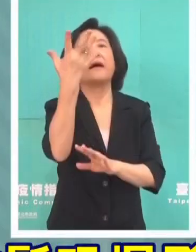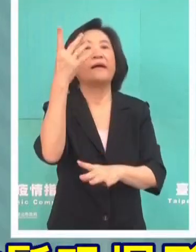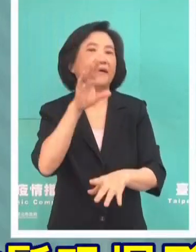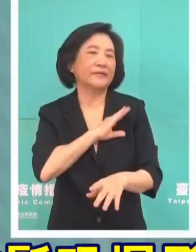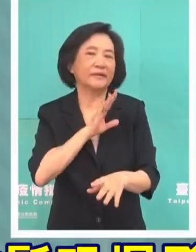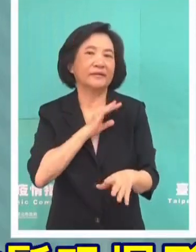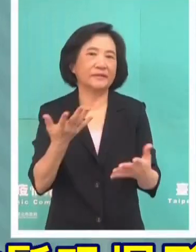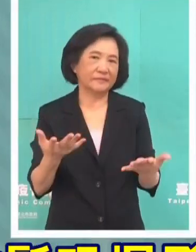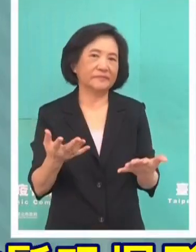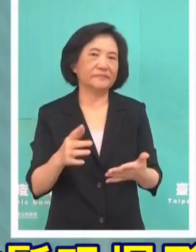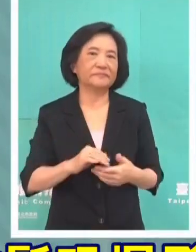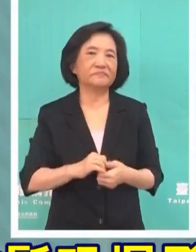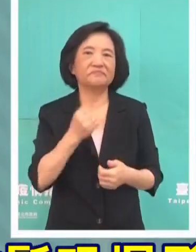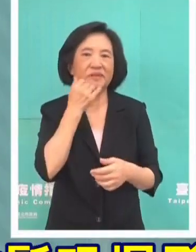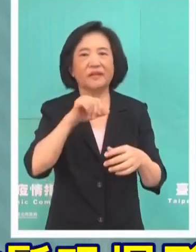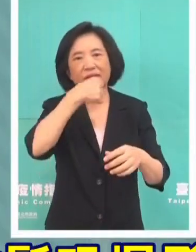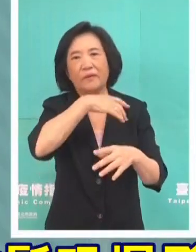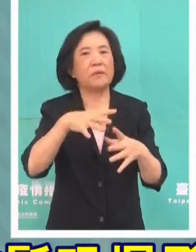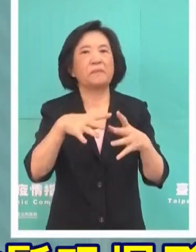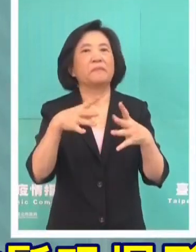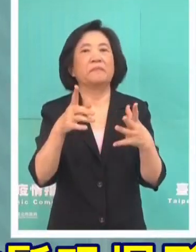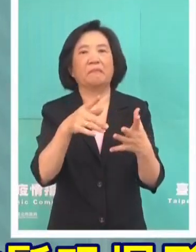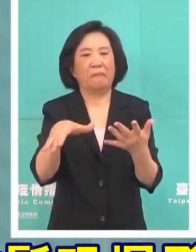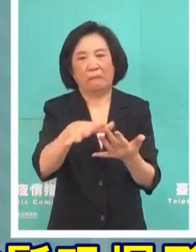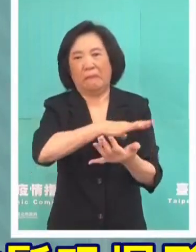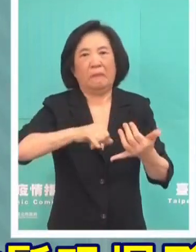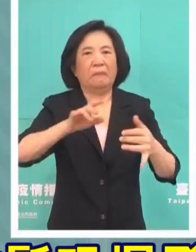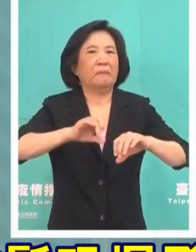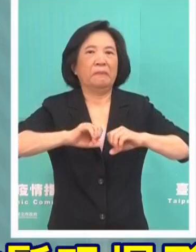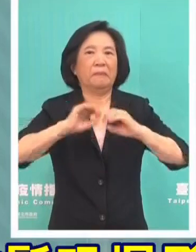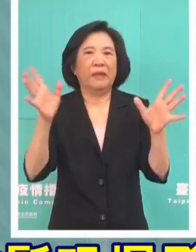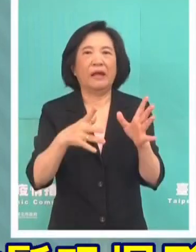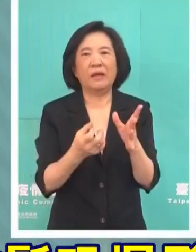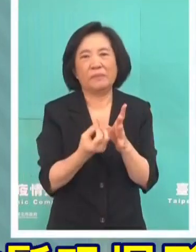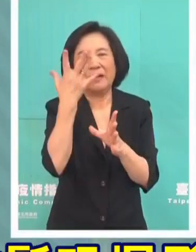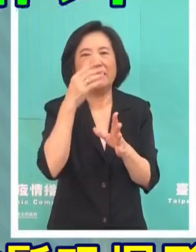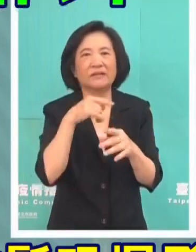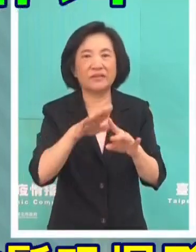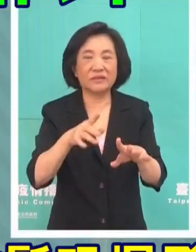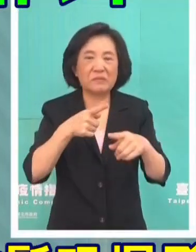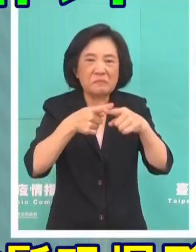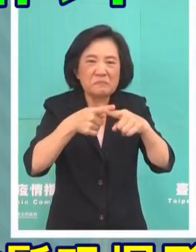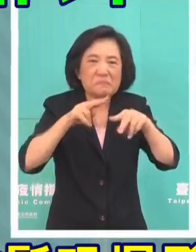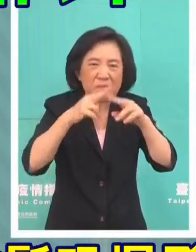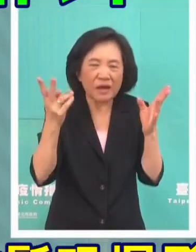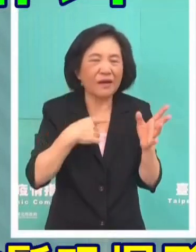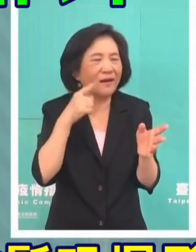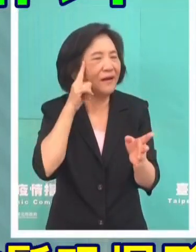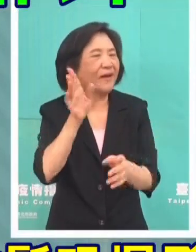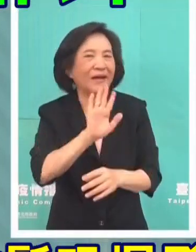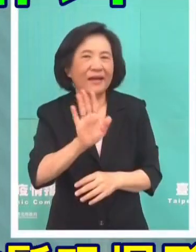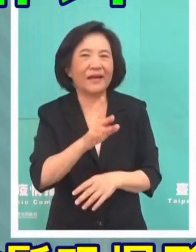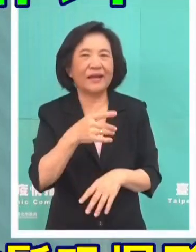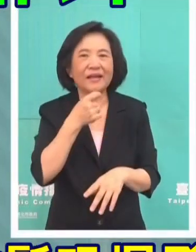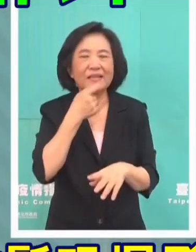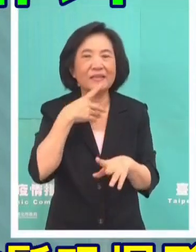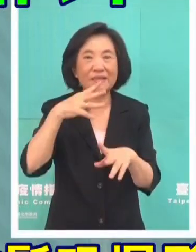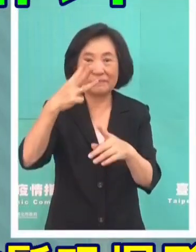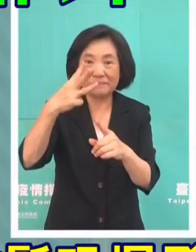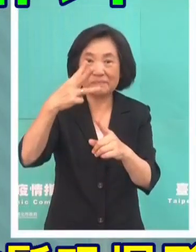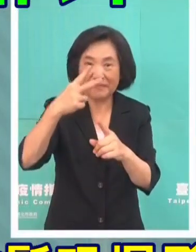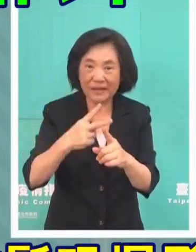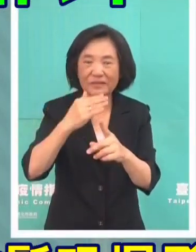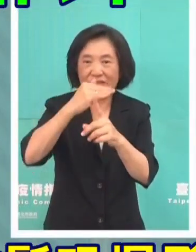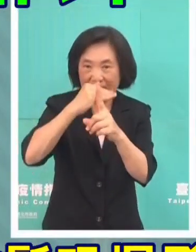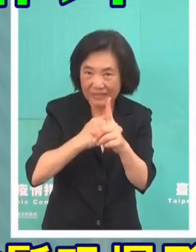一两个星期后整个就爆发了。所以从现在开始，你知道，我们也不要叫微解封或什么，就是说。或者说降级了，其实